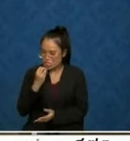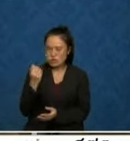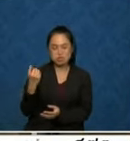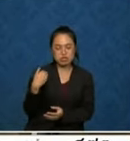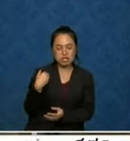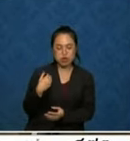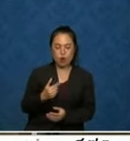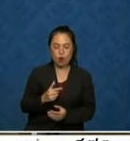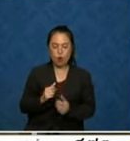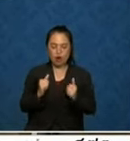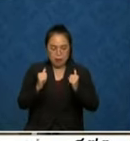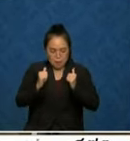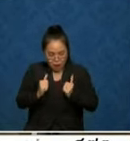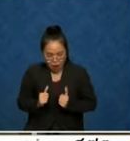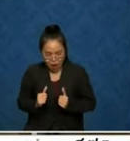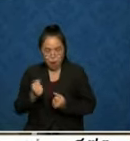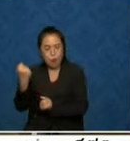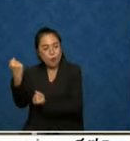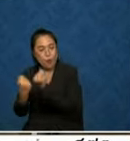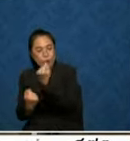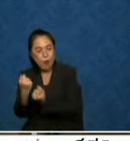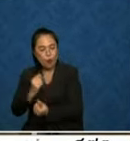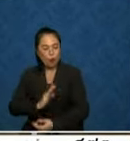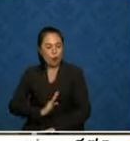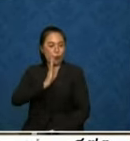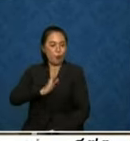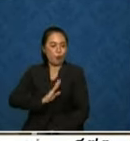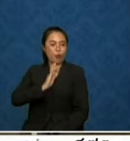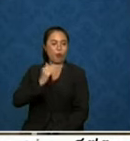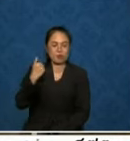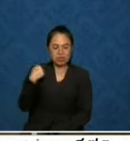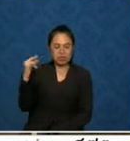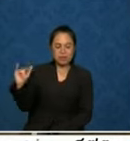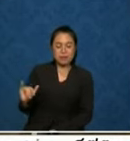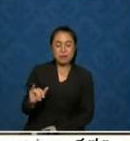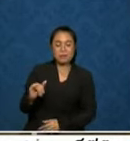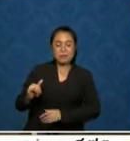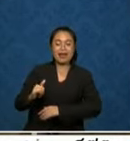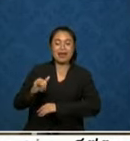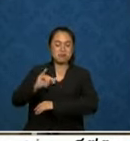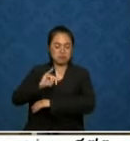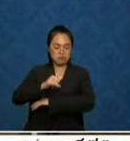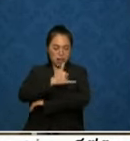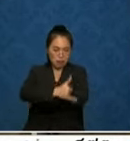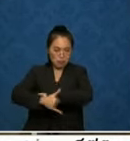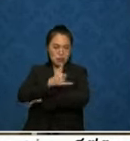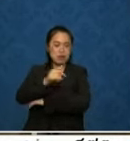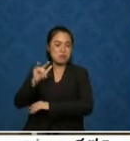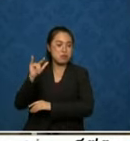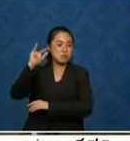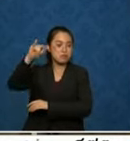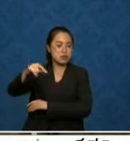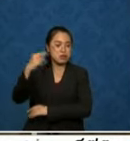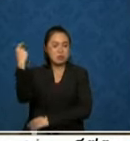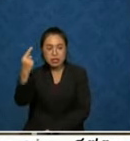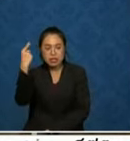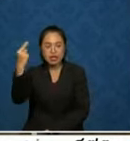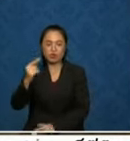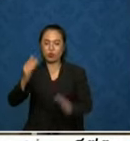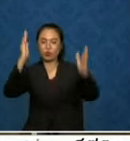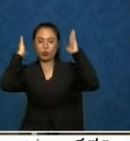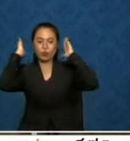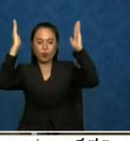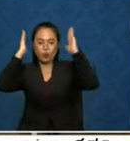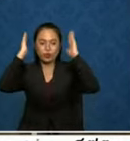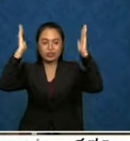รูๆมีแบรนด์เนมมีรถสปอร์ตเที่ยวยุโรปแค่ปากซอยนี่การโฆษณาโอ้โหมันใช้ศัพท์